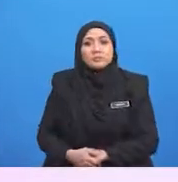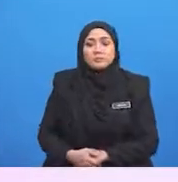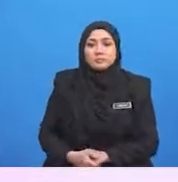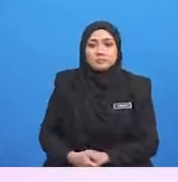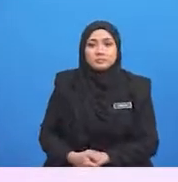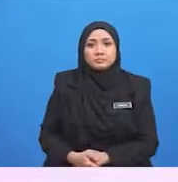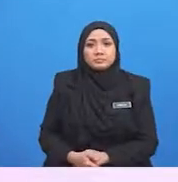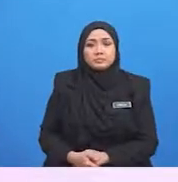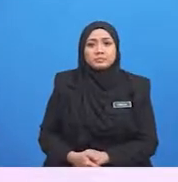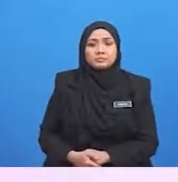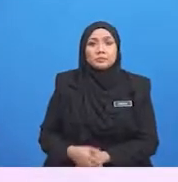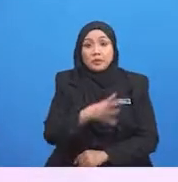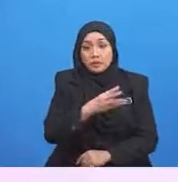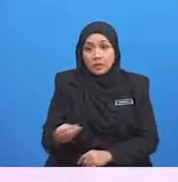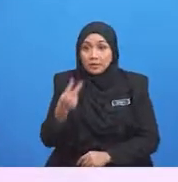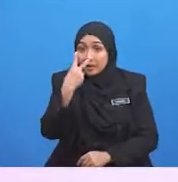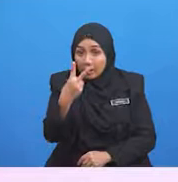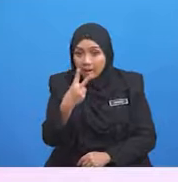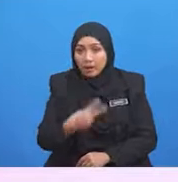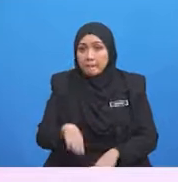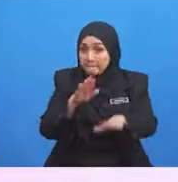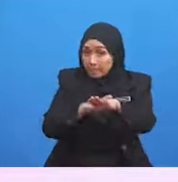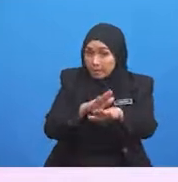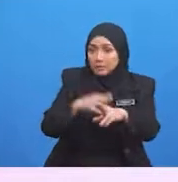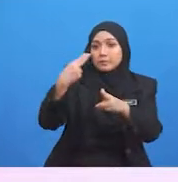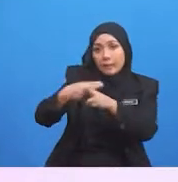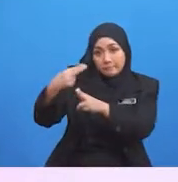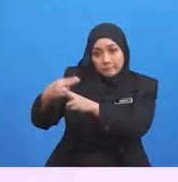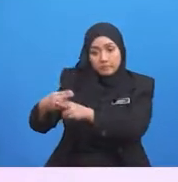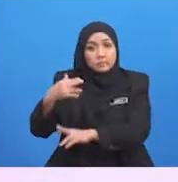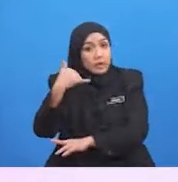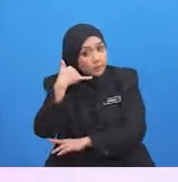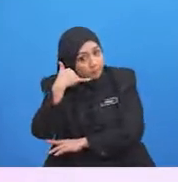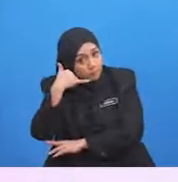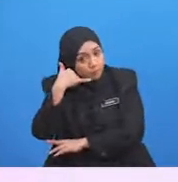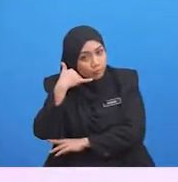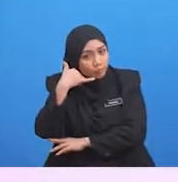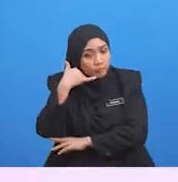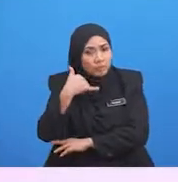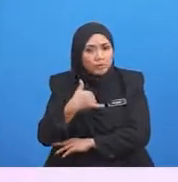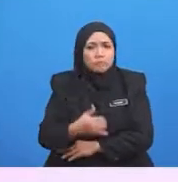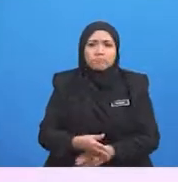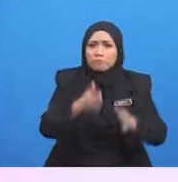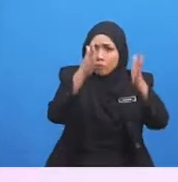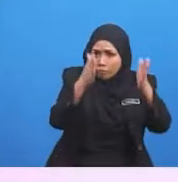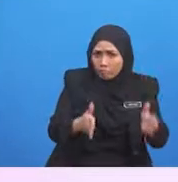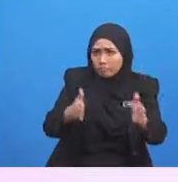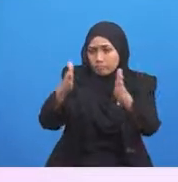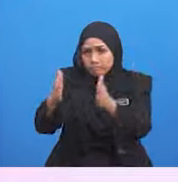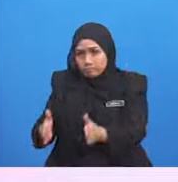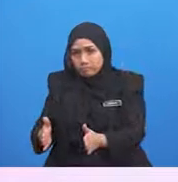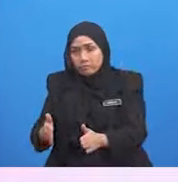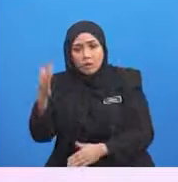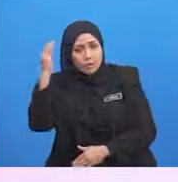pasaran. Dan dengan melihat jenama telefon bimbit berkenaan, pelanggan akan mengetahui